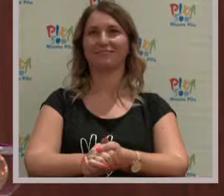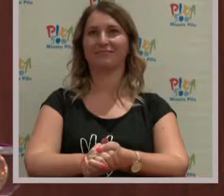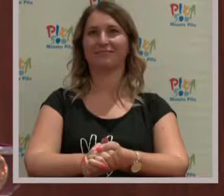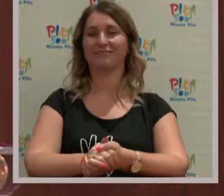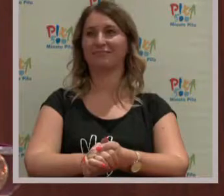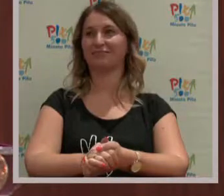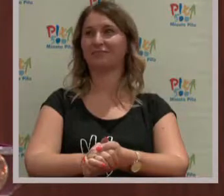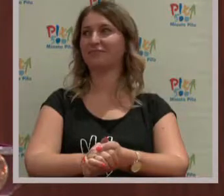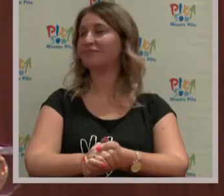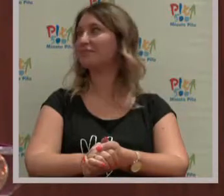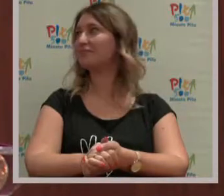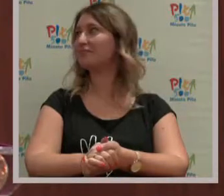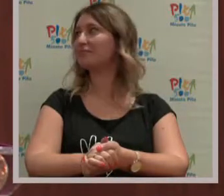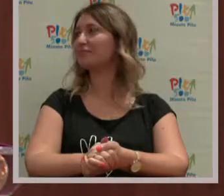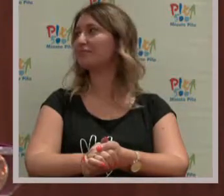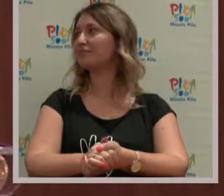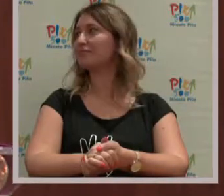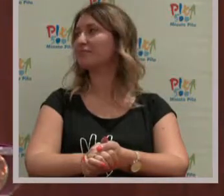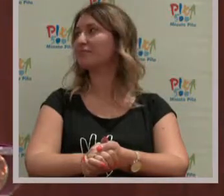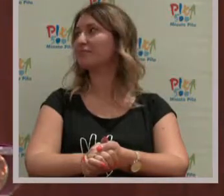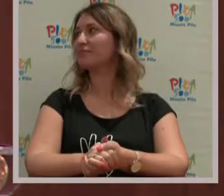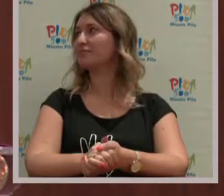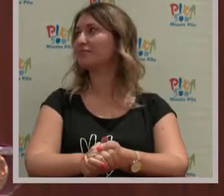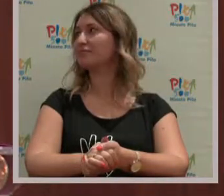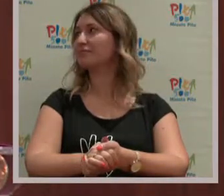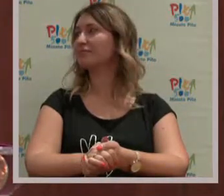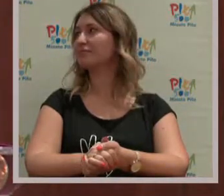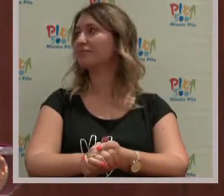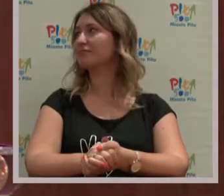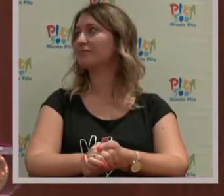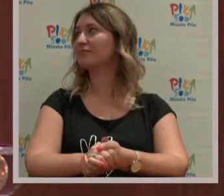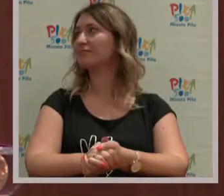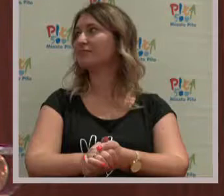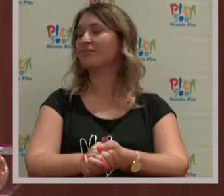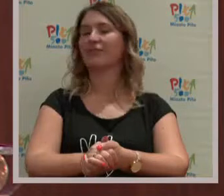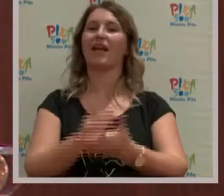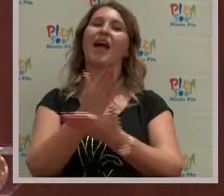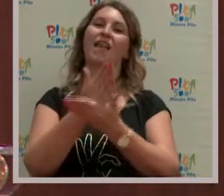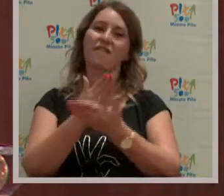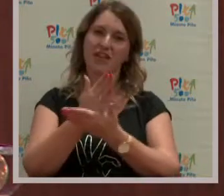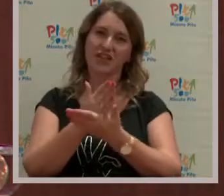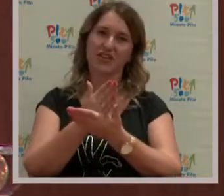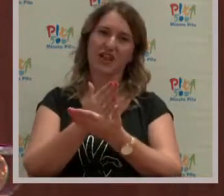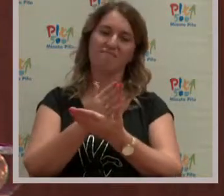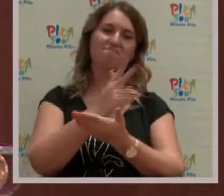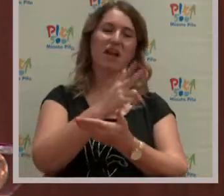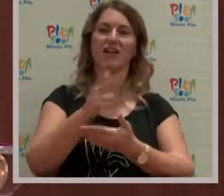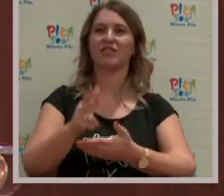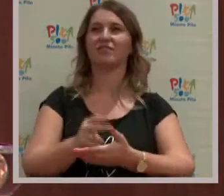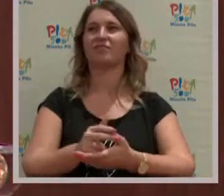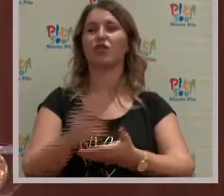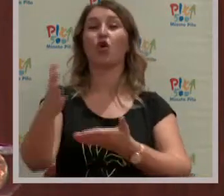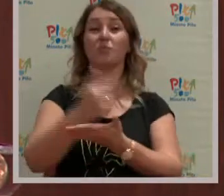poduszki, ale w ogóle jestem przekonany, że nikt tego nie zbierał ani dla tej poduszki, ani dla tych koszulek czy innych